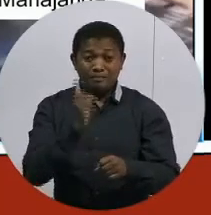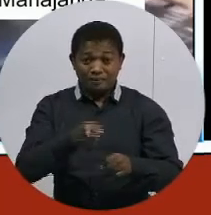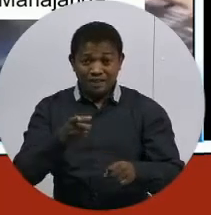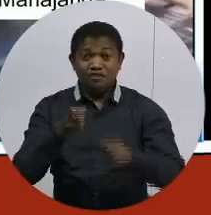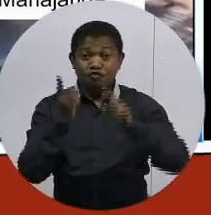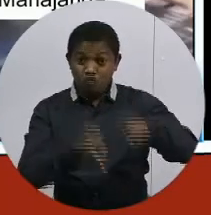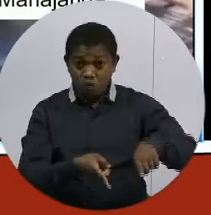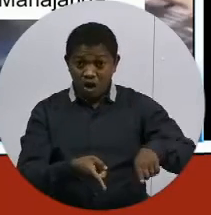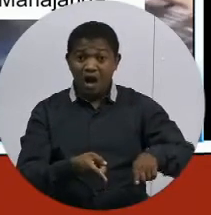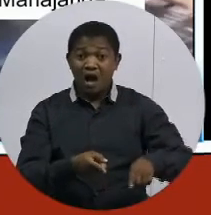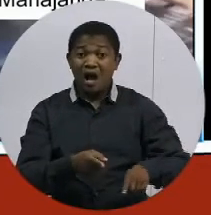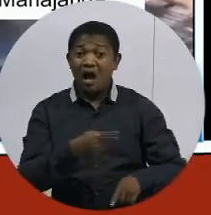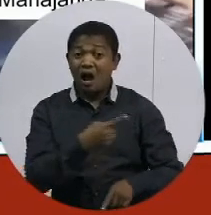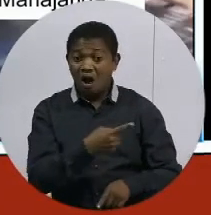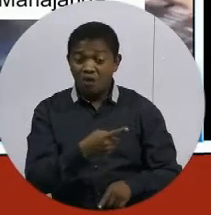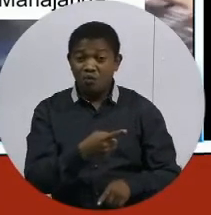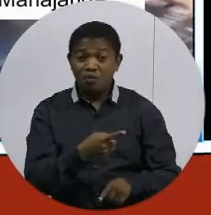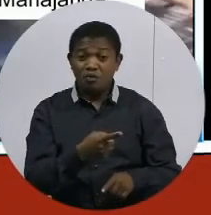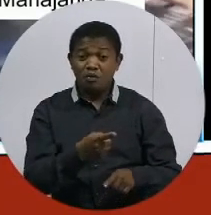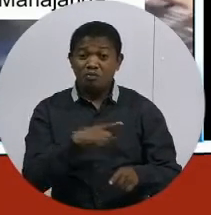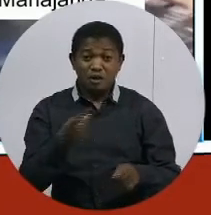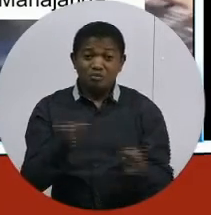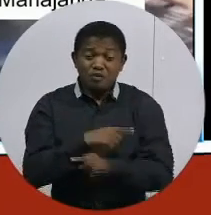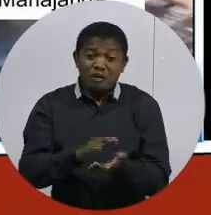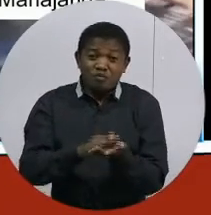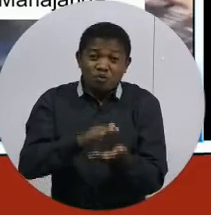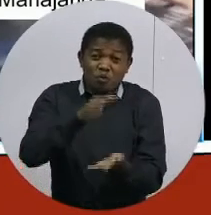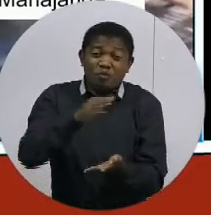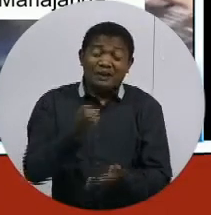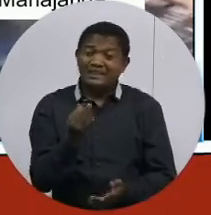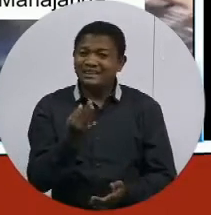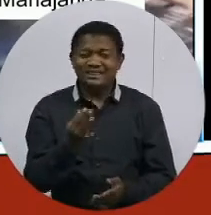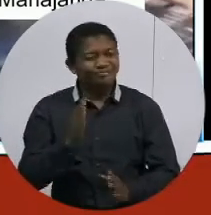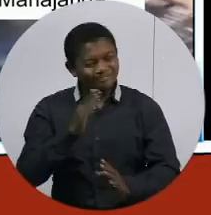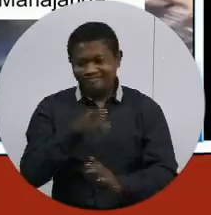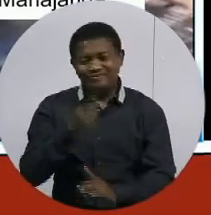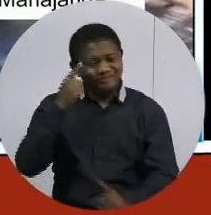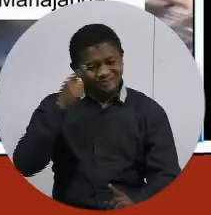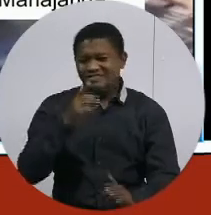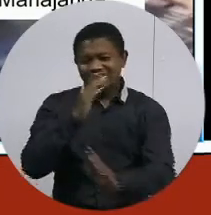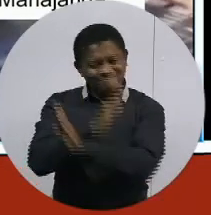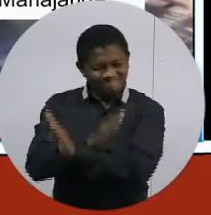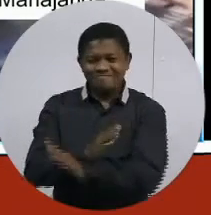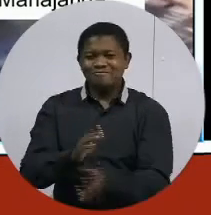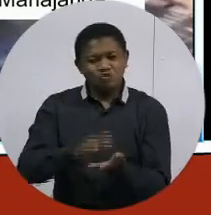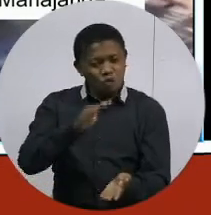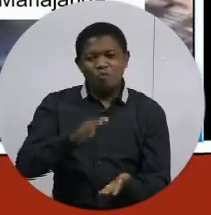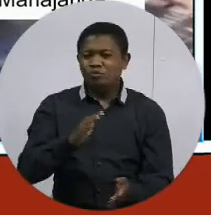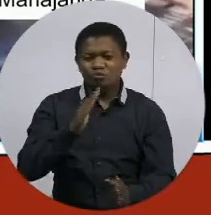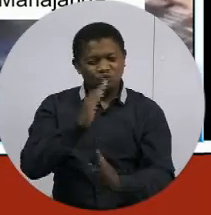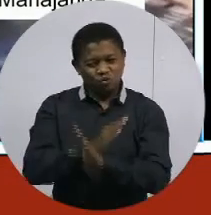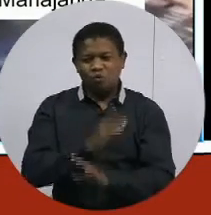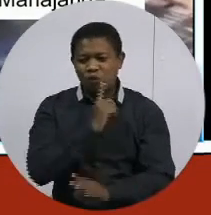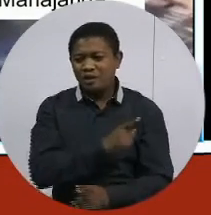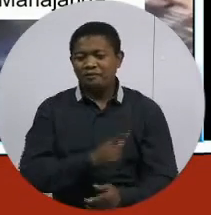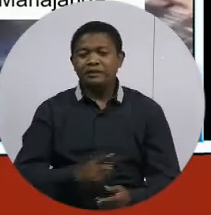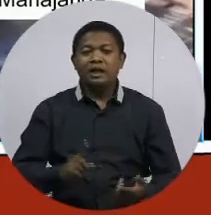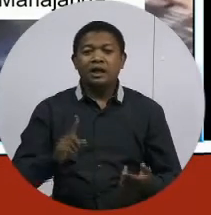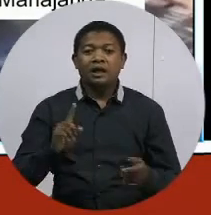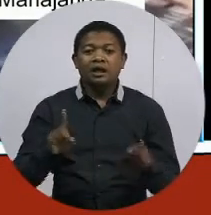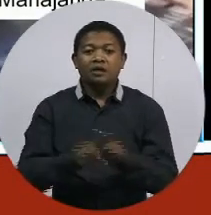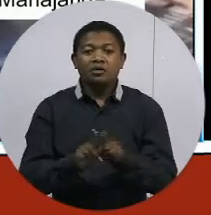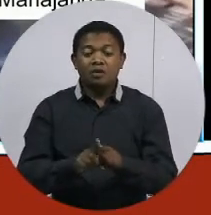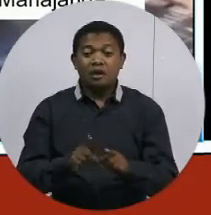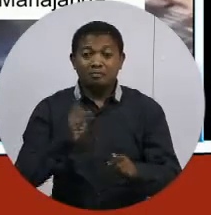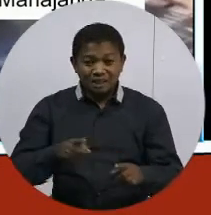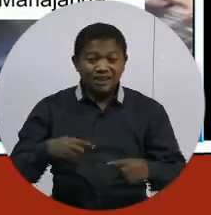ihany koa andreo olona izay marary. Misy ireo ka kontakta izay mbola tracena zany amin'izao fotoana zao ary efa misy moa